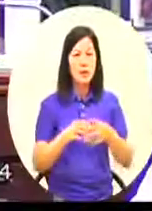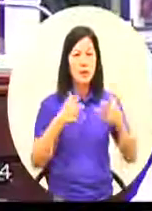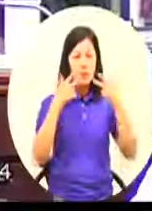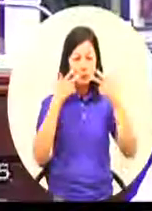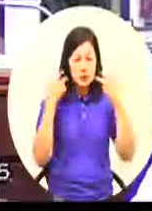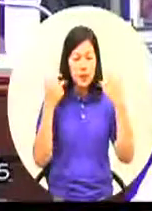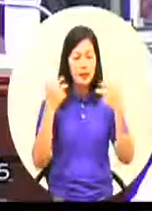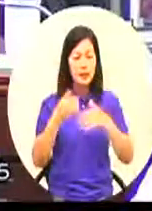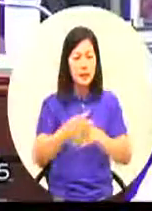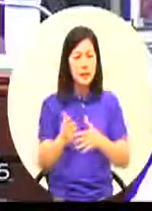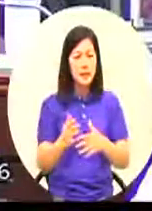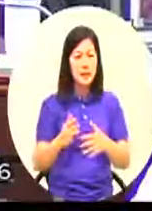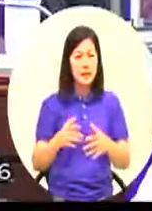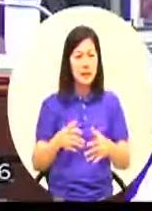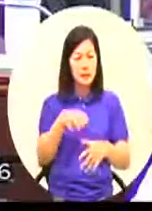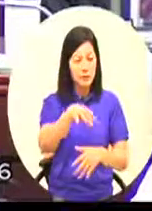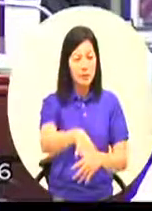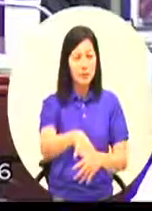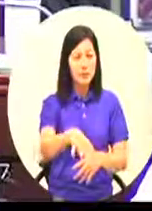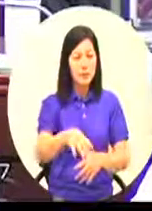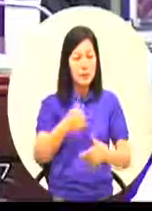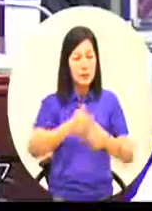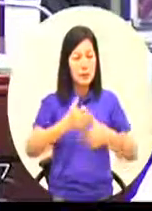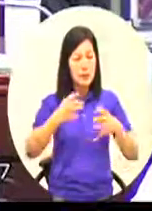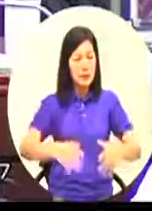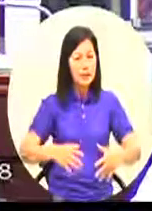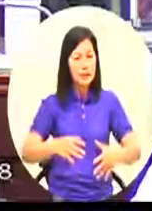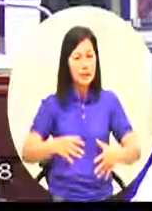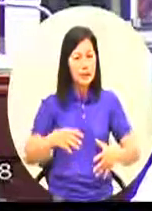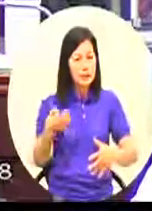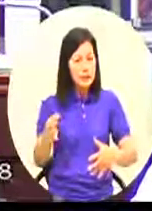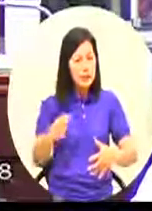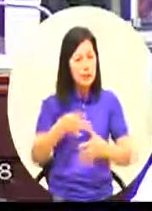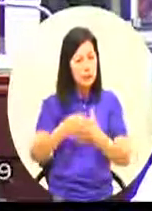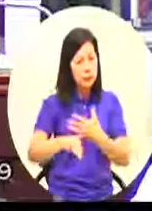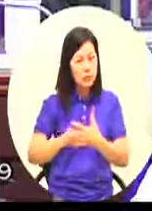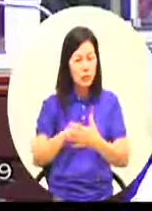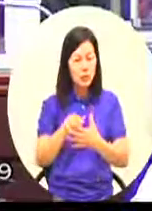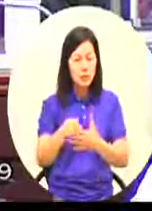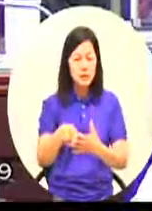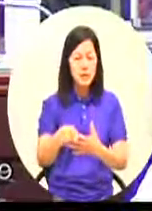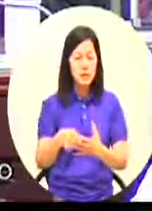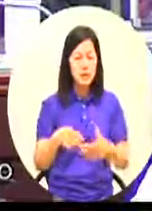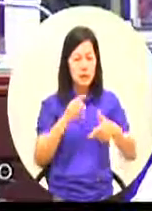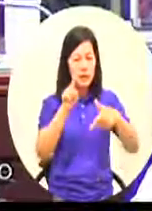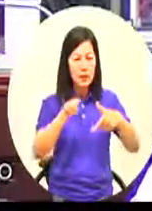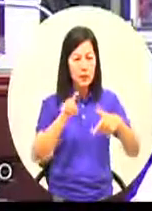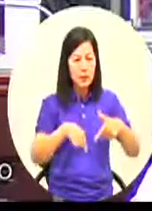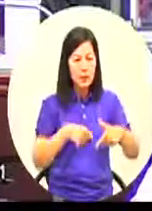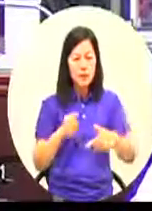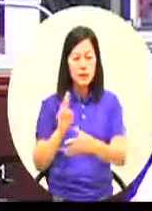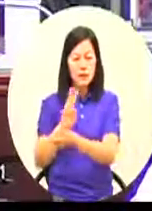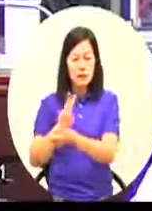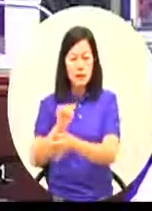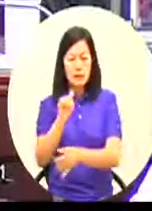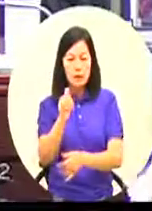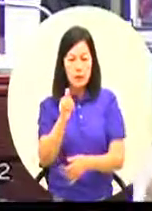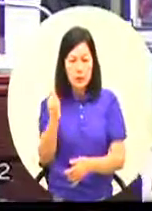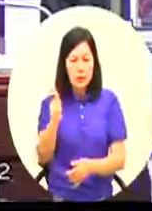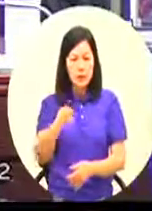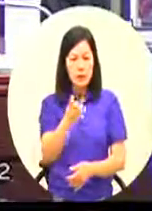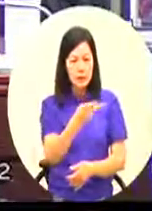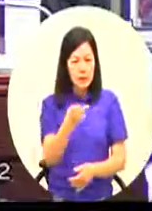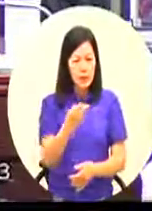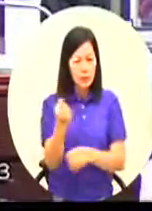部落建设经费不足的部分，那医师谭大议员跟林明杰议员都非常努力